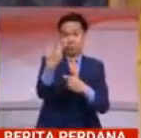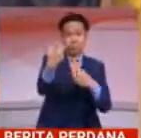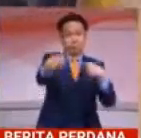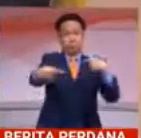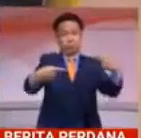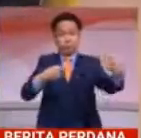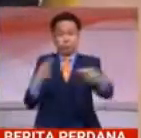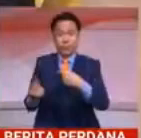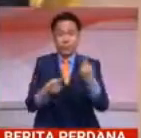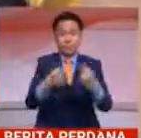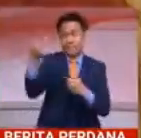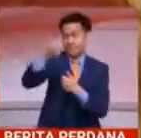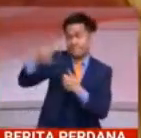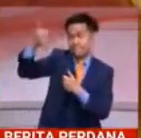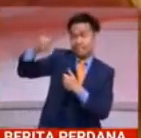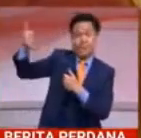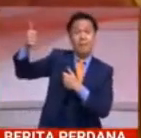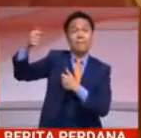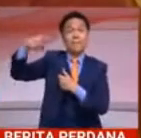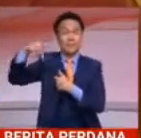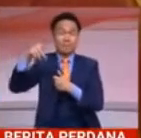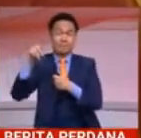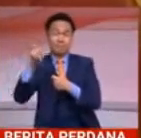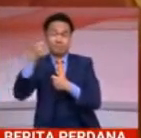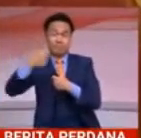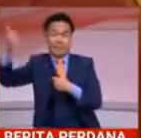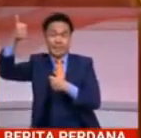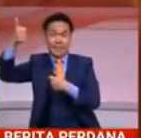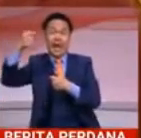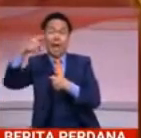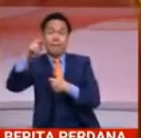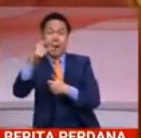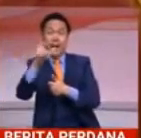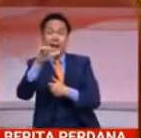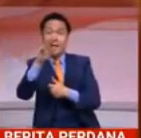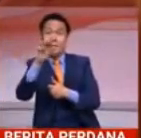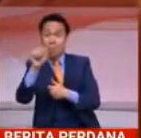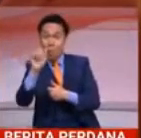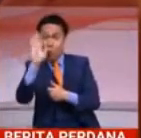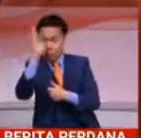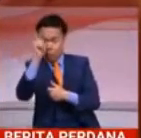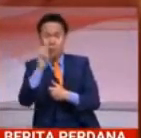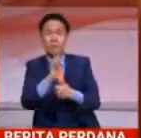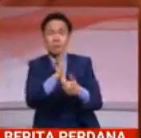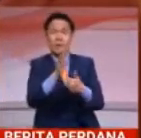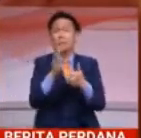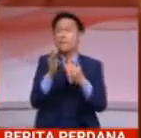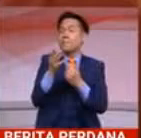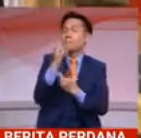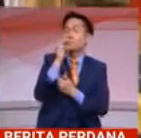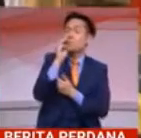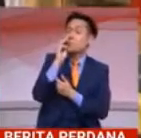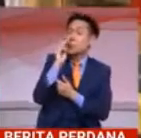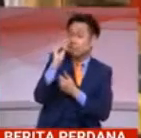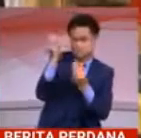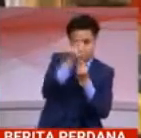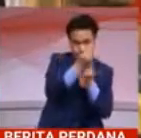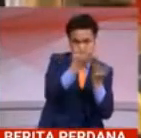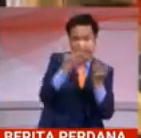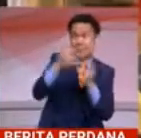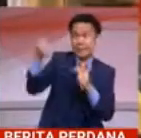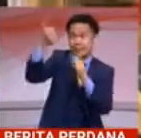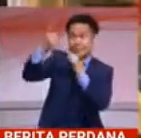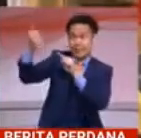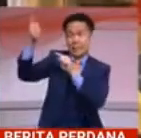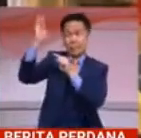antara Ketua Badan Pimpinan Bersatu Sabah, Datuk Seri Panglima Haji G. Noor yang diumumkan Perdana Menteri Tan Sri Muhyiddin Yassin